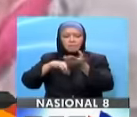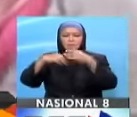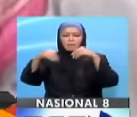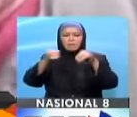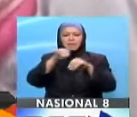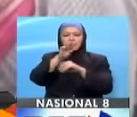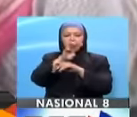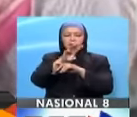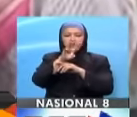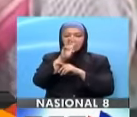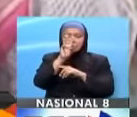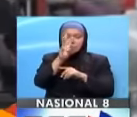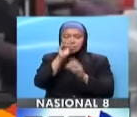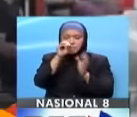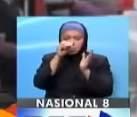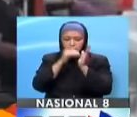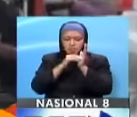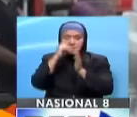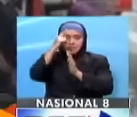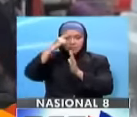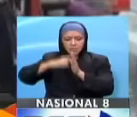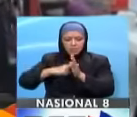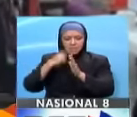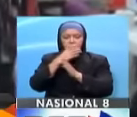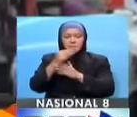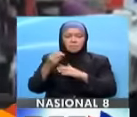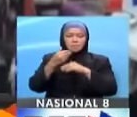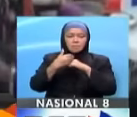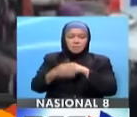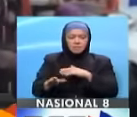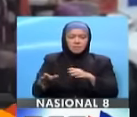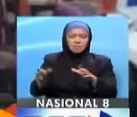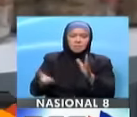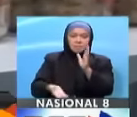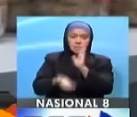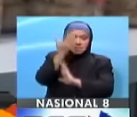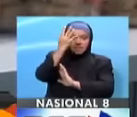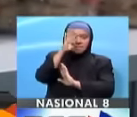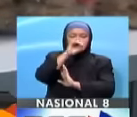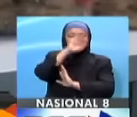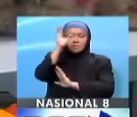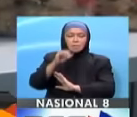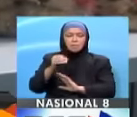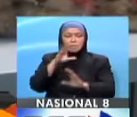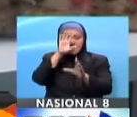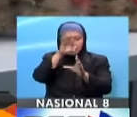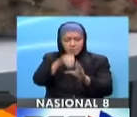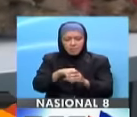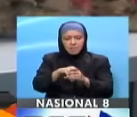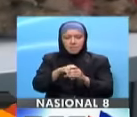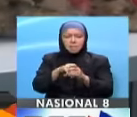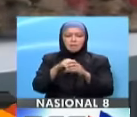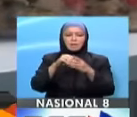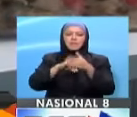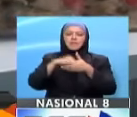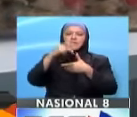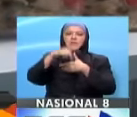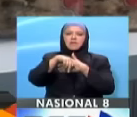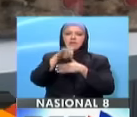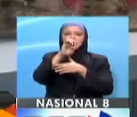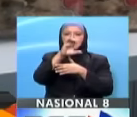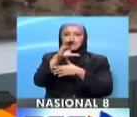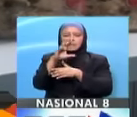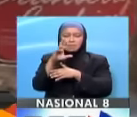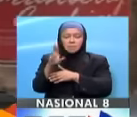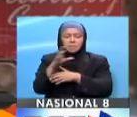peningkatan 40% setelah menyertai program ECER SIRIM. Selain itu, turut menyertai expo kali ini, Zik